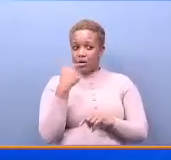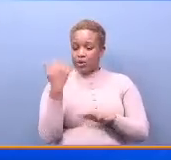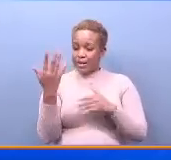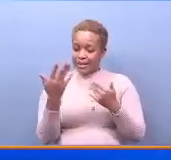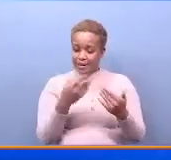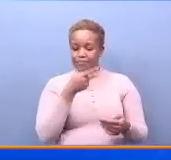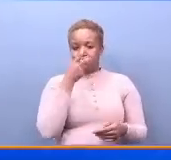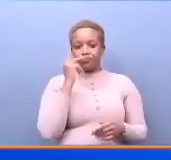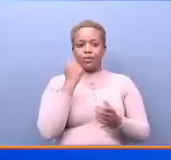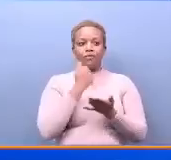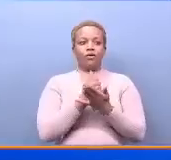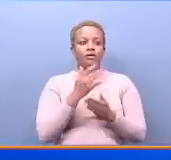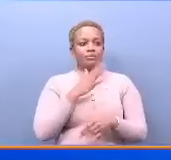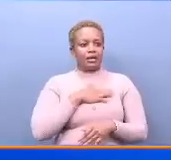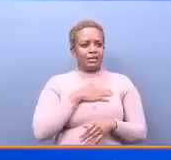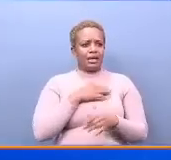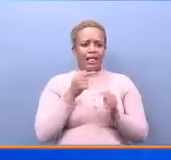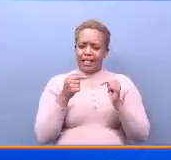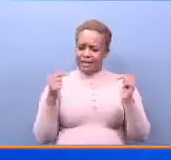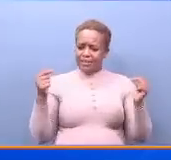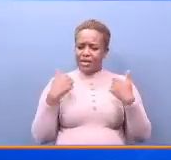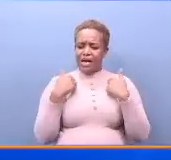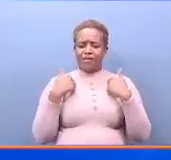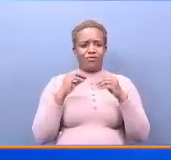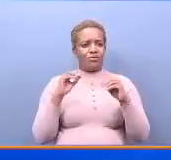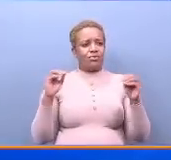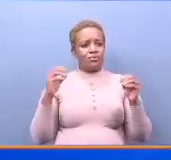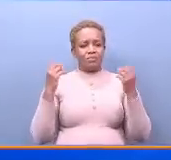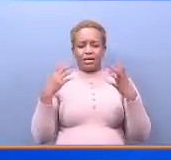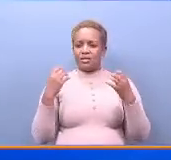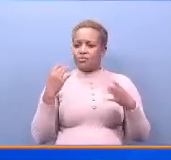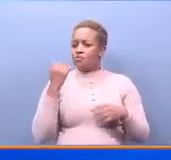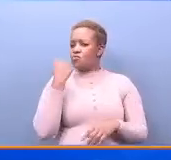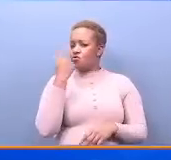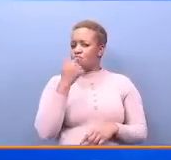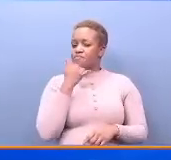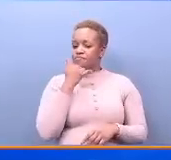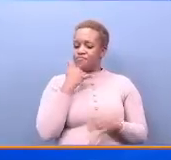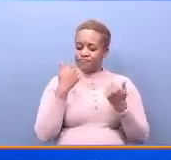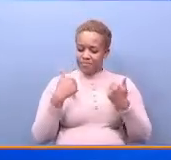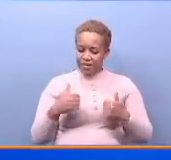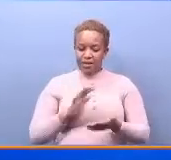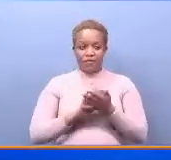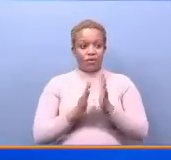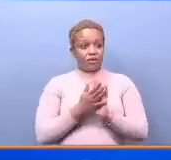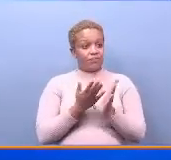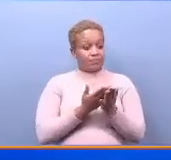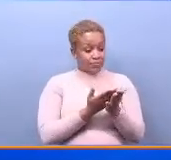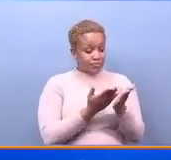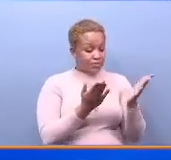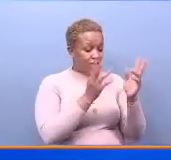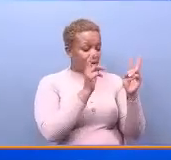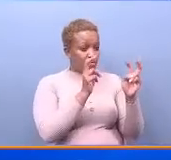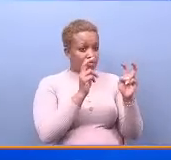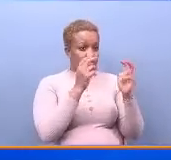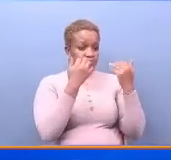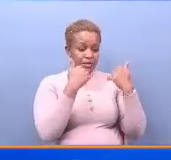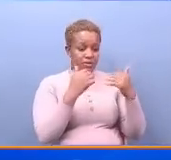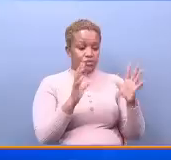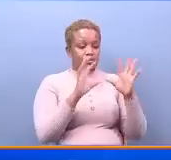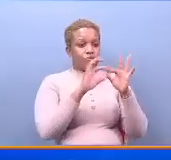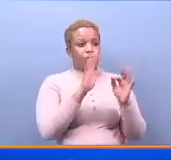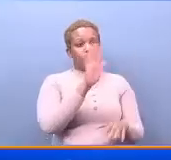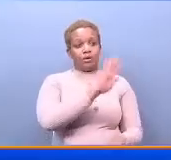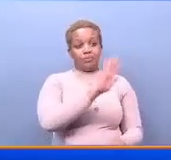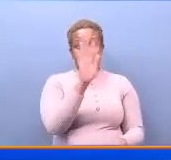yangu. Mimi huwa sina wadui na mtu yote. Wengi wamenikosea nimewasamea. Na mimi wanaishi naishi hivyo. Kwa hivyo swala la mimi kujoin Waipa ni